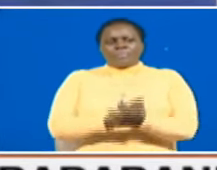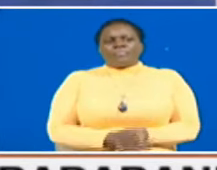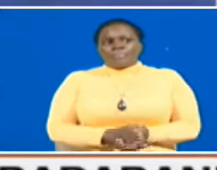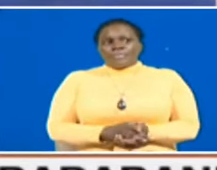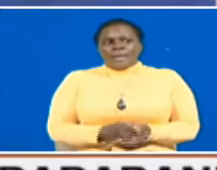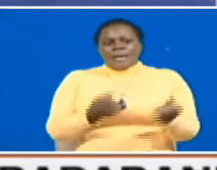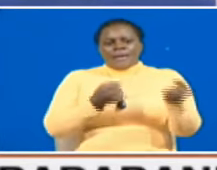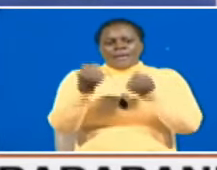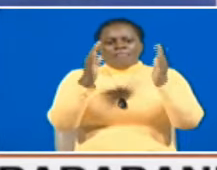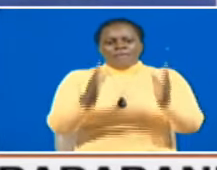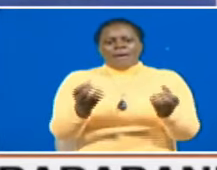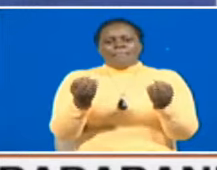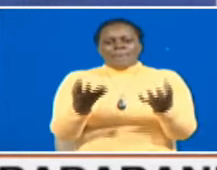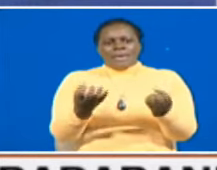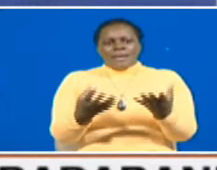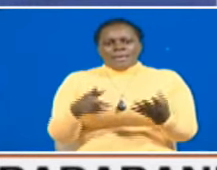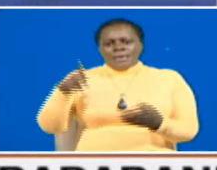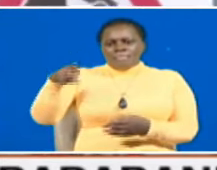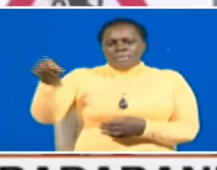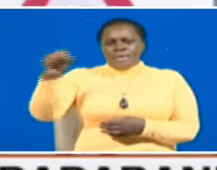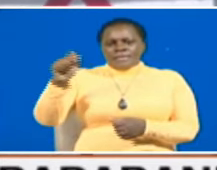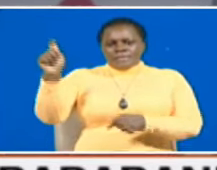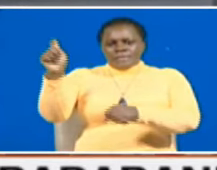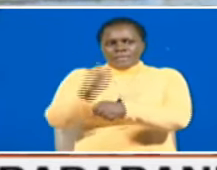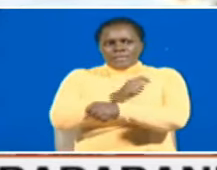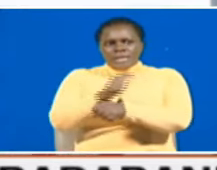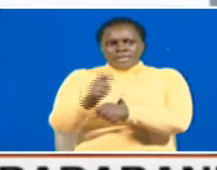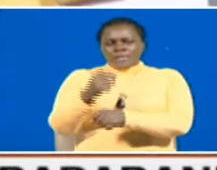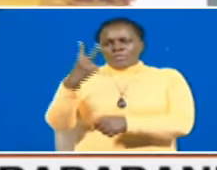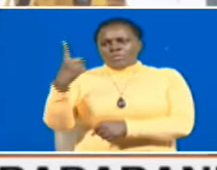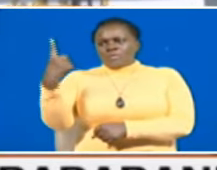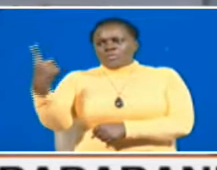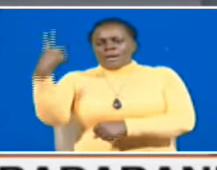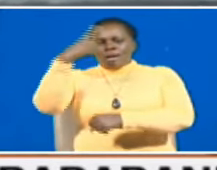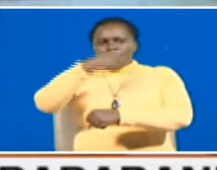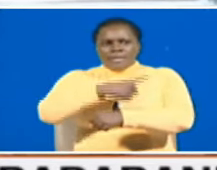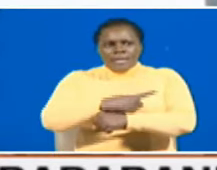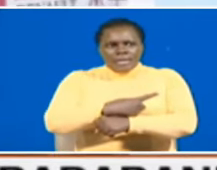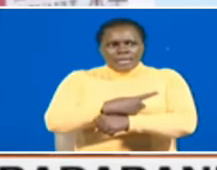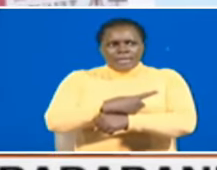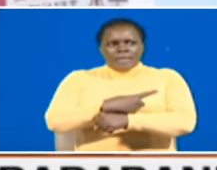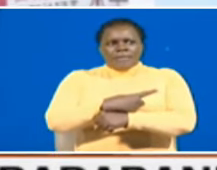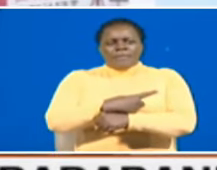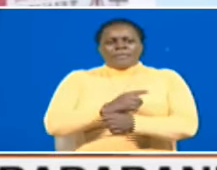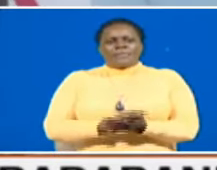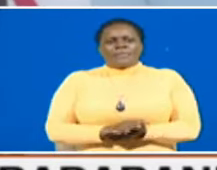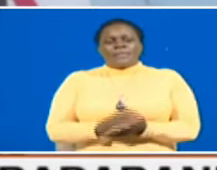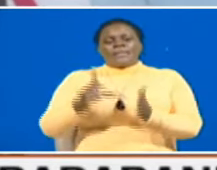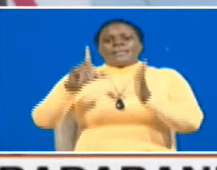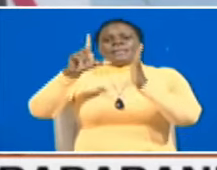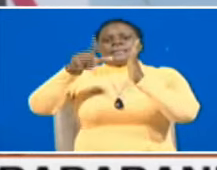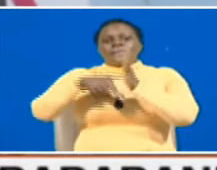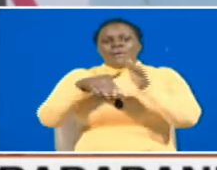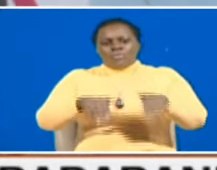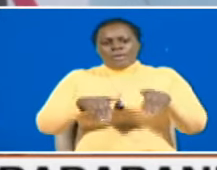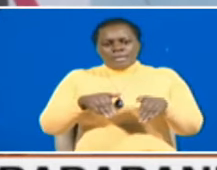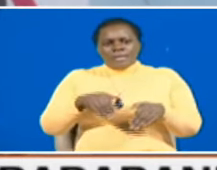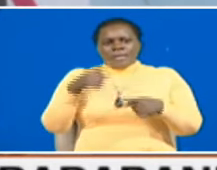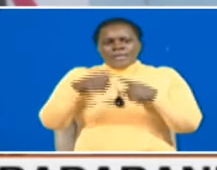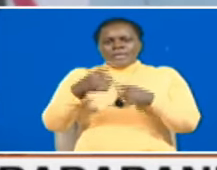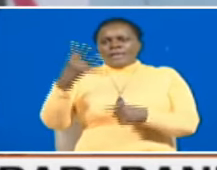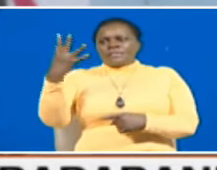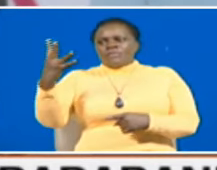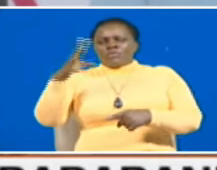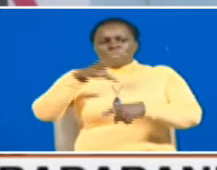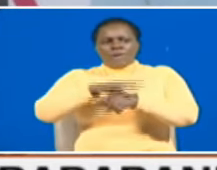kuwa madereva wengi wa PSV hupata mafunzo ya siku 21 katika shule za udereva na kisha kusubiri miaka 4